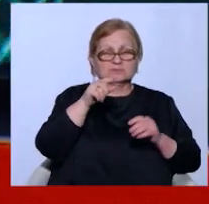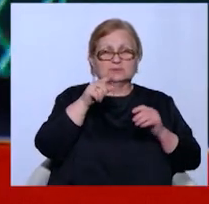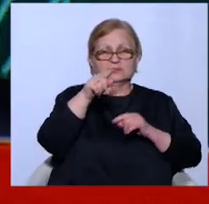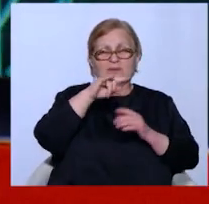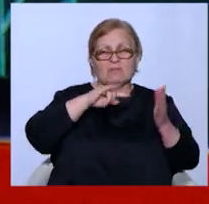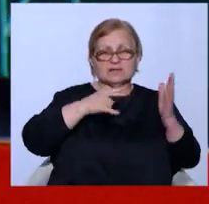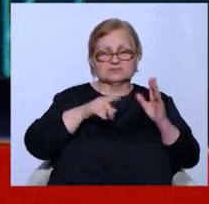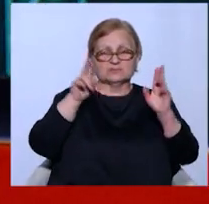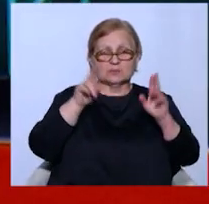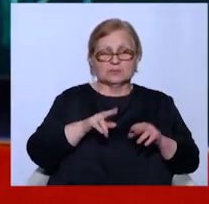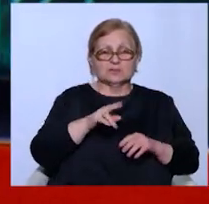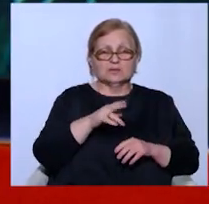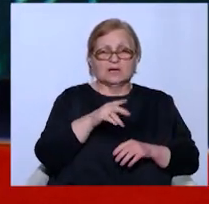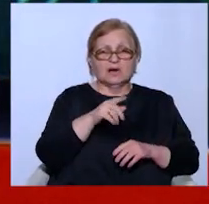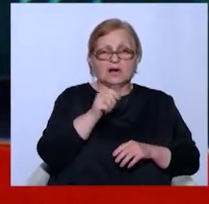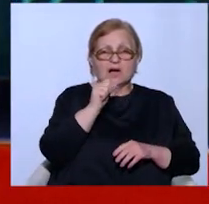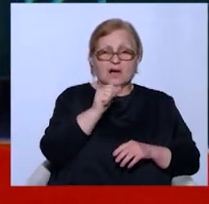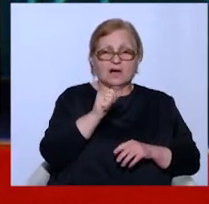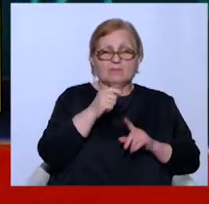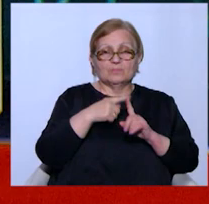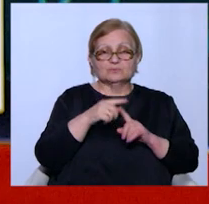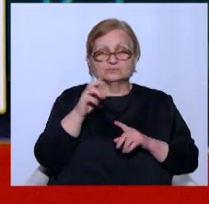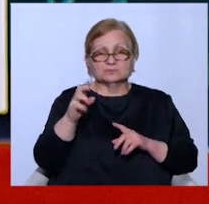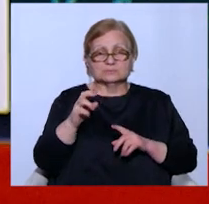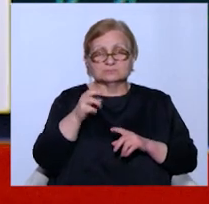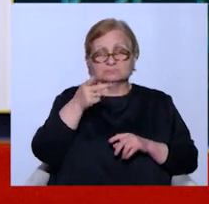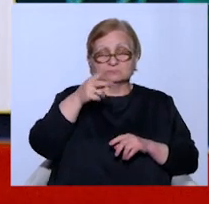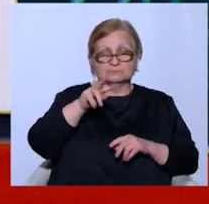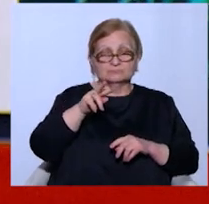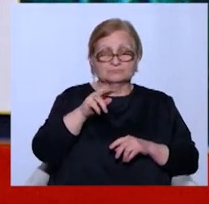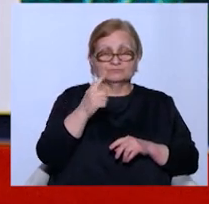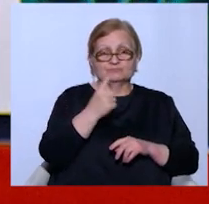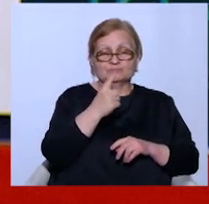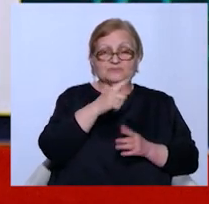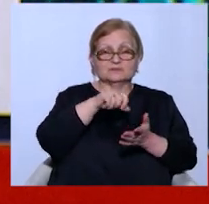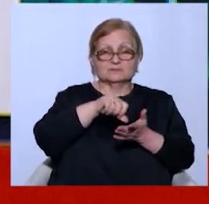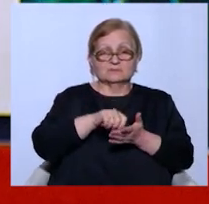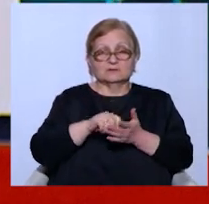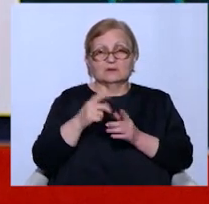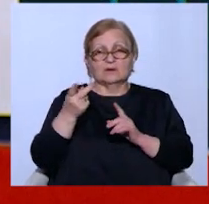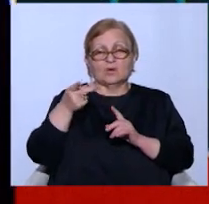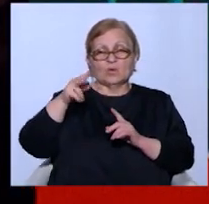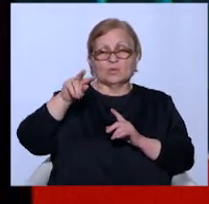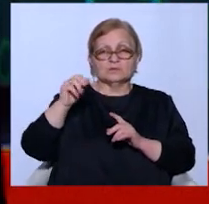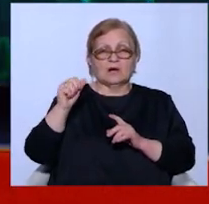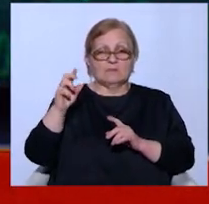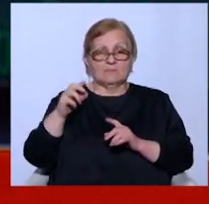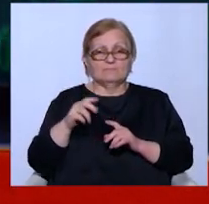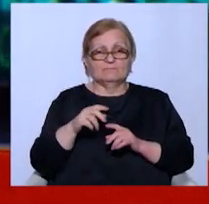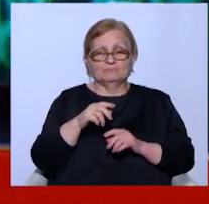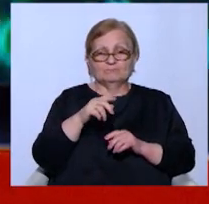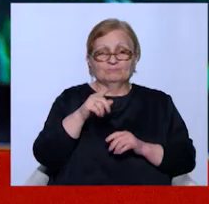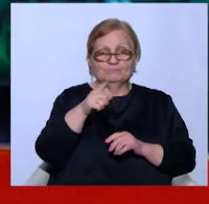გეომეტრიული წარმოდგენა როგორი იყო? რომ a + b კვადრატი არის პირველი წევრის კვადრატს + 2ჯერ ab + მეორე წევრის კვადრატი.